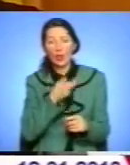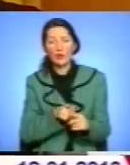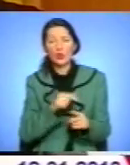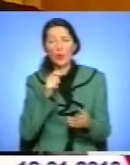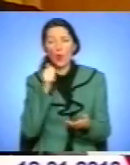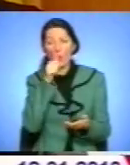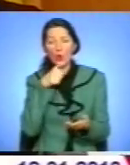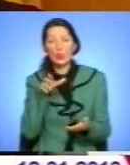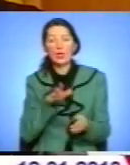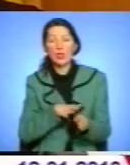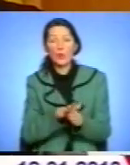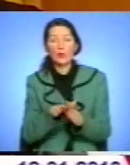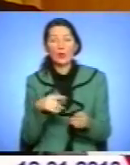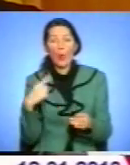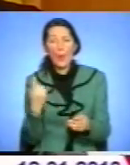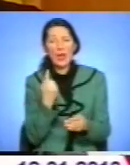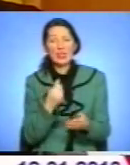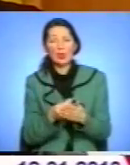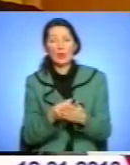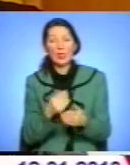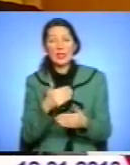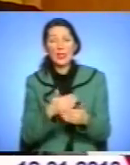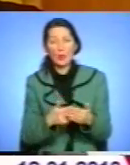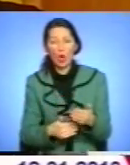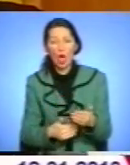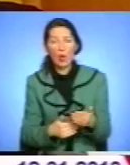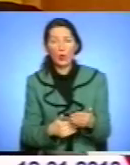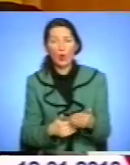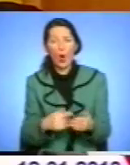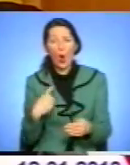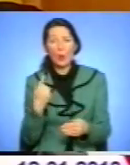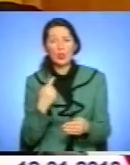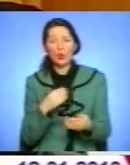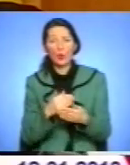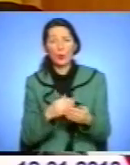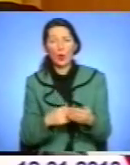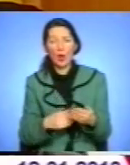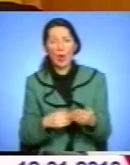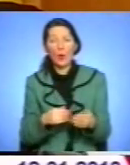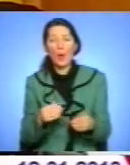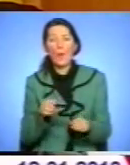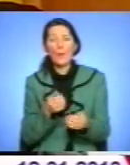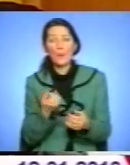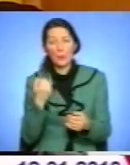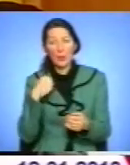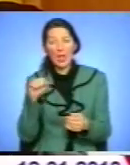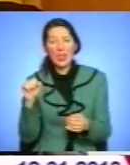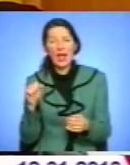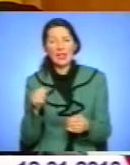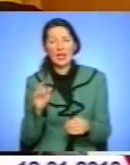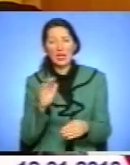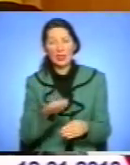заплановано вперше фінансування за програмою обласної програми подолання дитячої безпритульності і бездоглядності